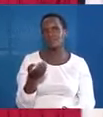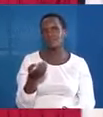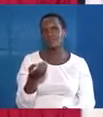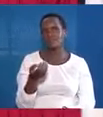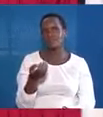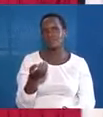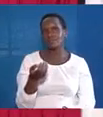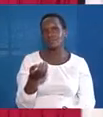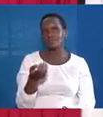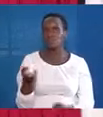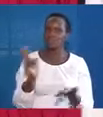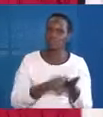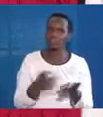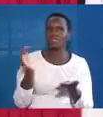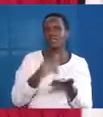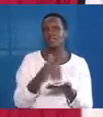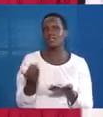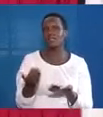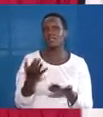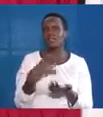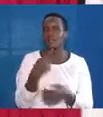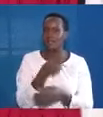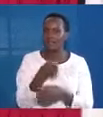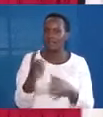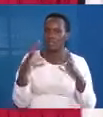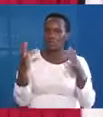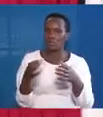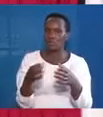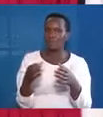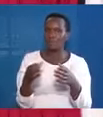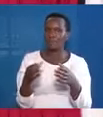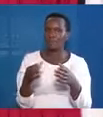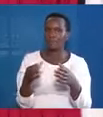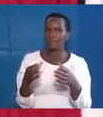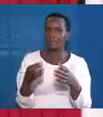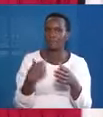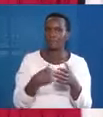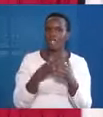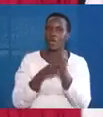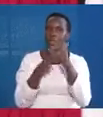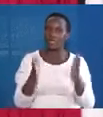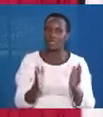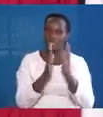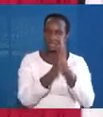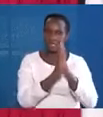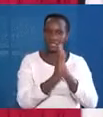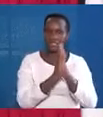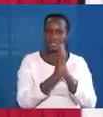turudie tena. Na hawa ni wenzetu viongozi wa kidini wakati nilikaa na